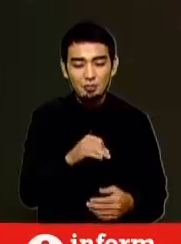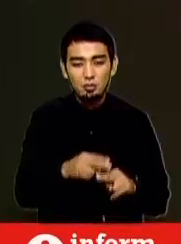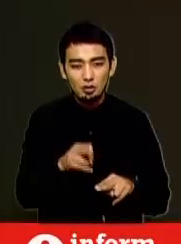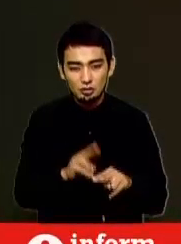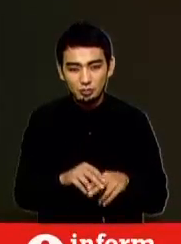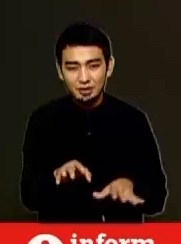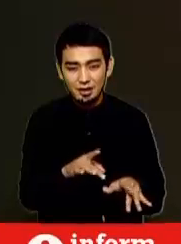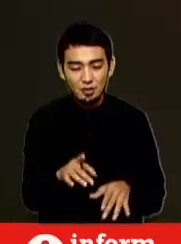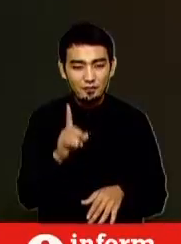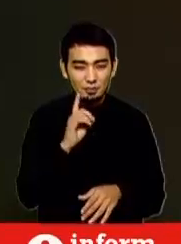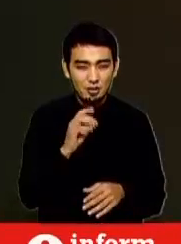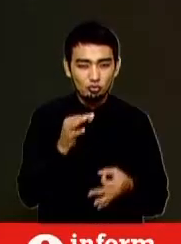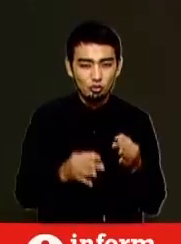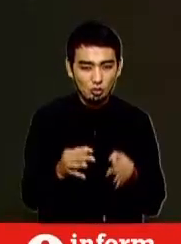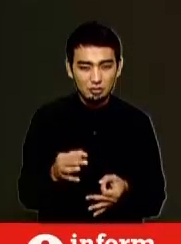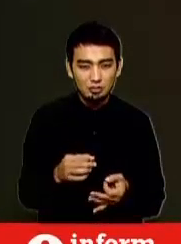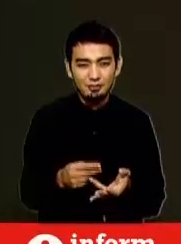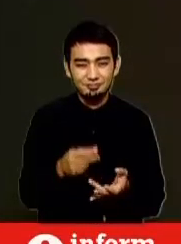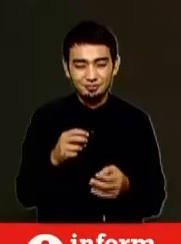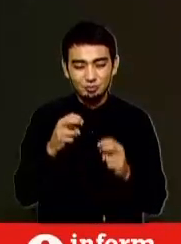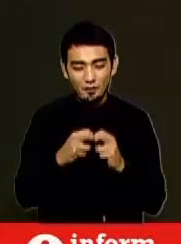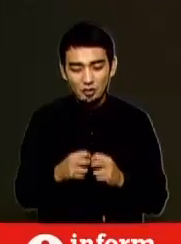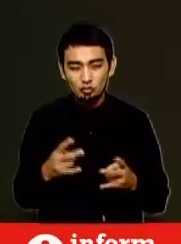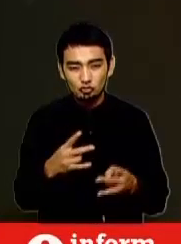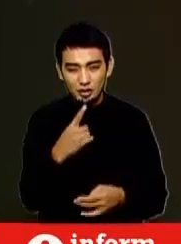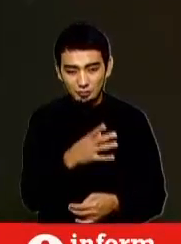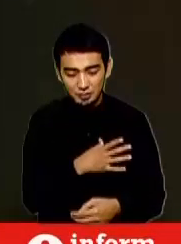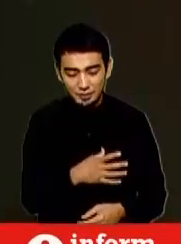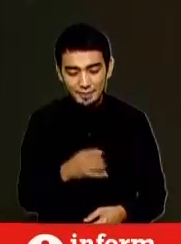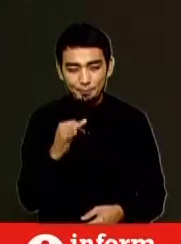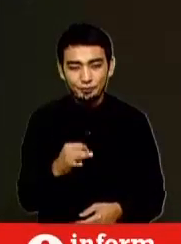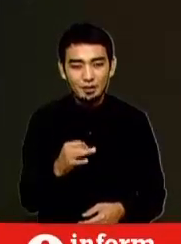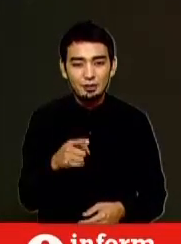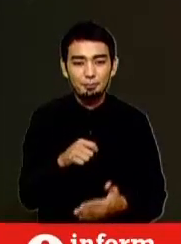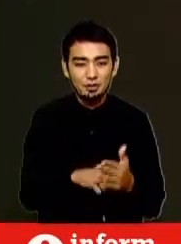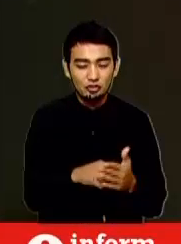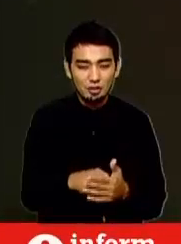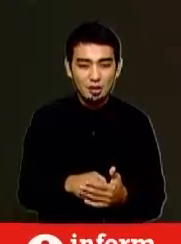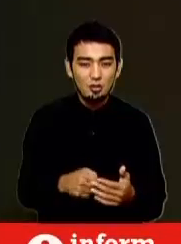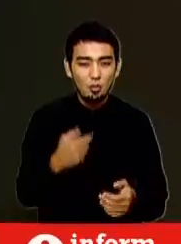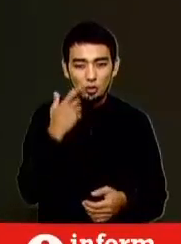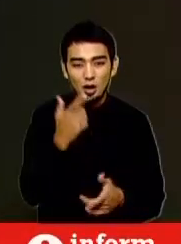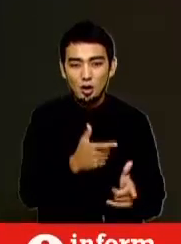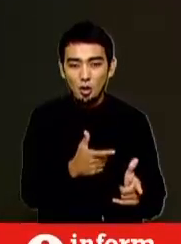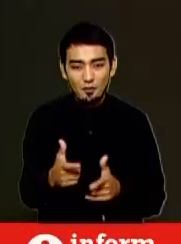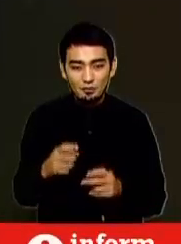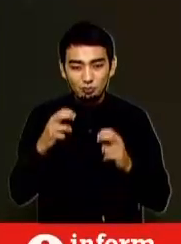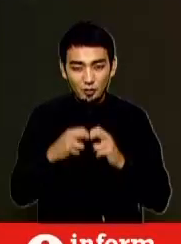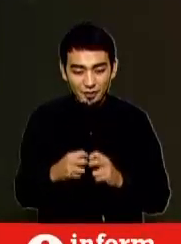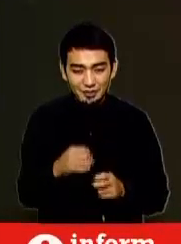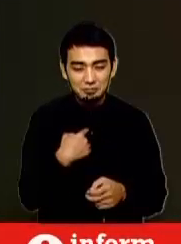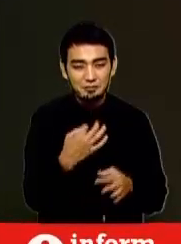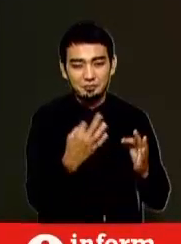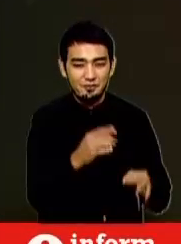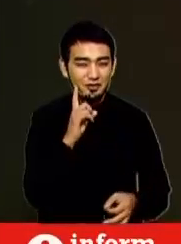іс бойынша трассологиялық сот сараптамасын жүргізу қажет болды делінген. Яғни сол себепті сараптама әзір болғанша қолғатпен босатылған